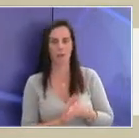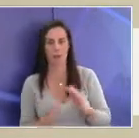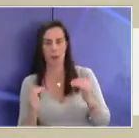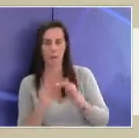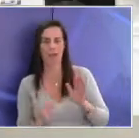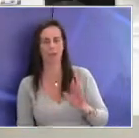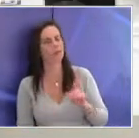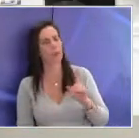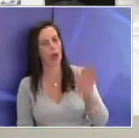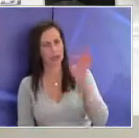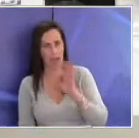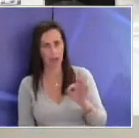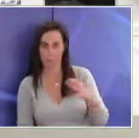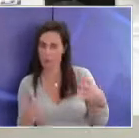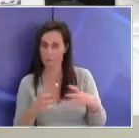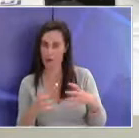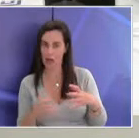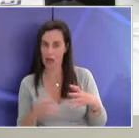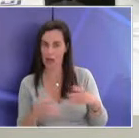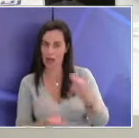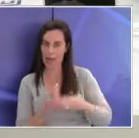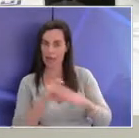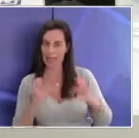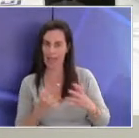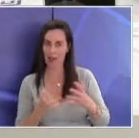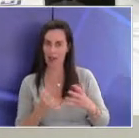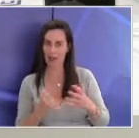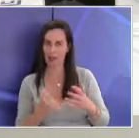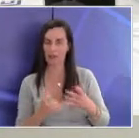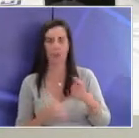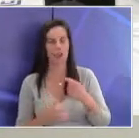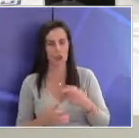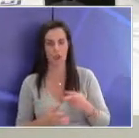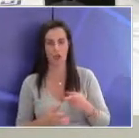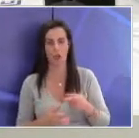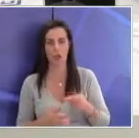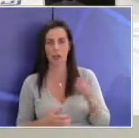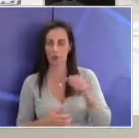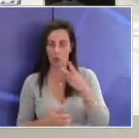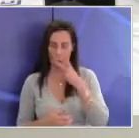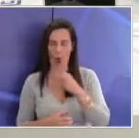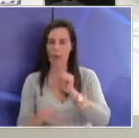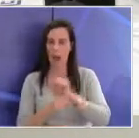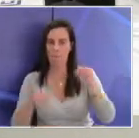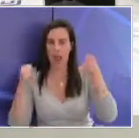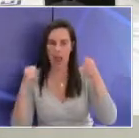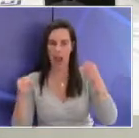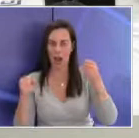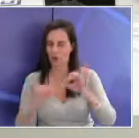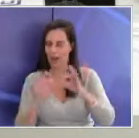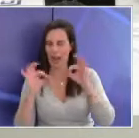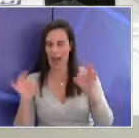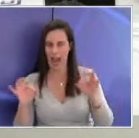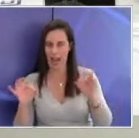שלי. ועדיין אתה במפלגה כלכלית חברתית שפוגשת את המחאה החברתית שהתעוררה